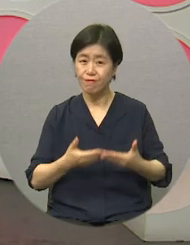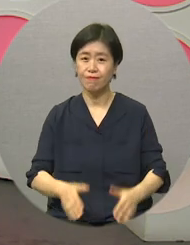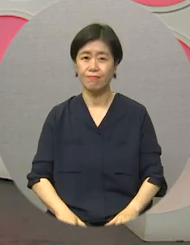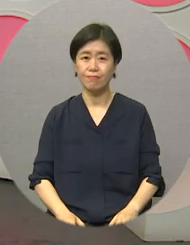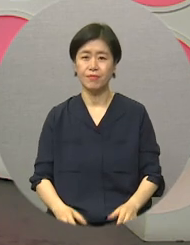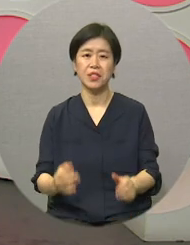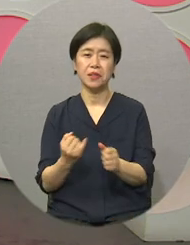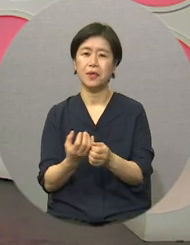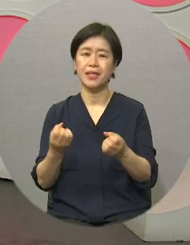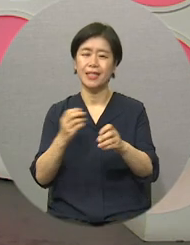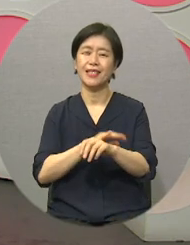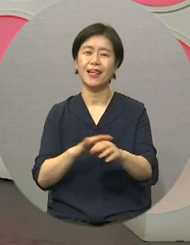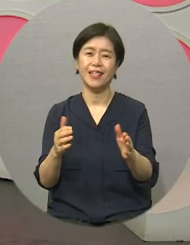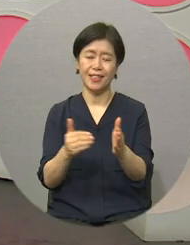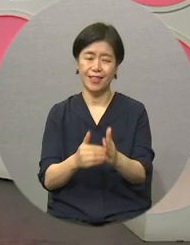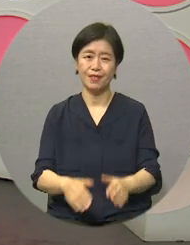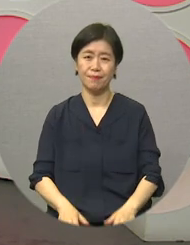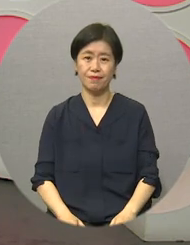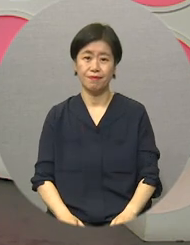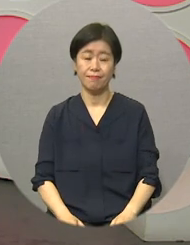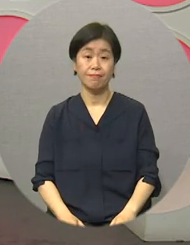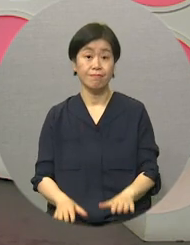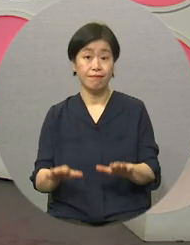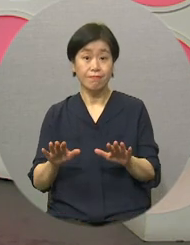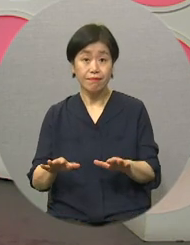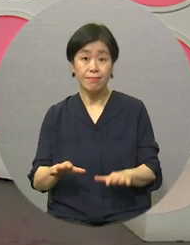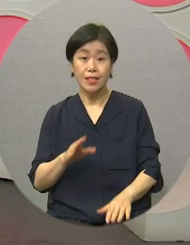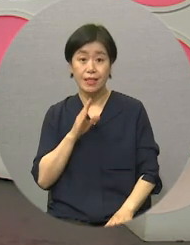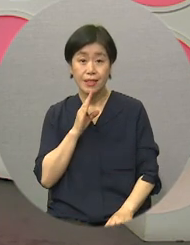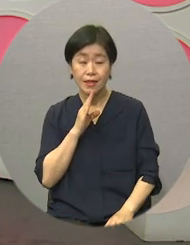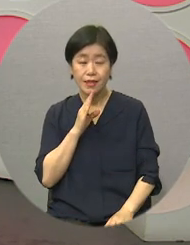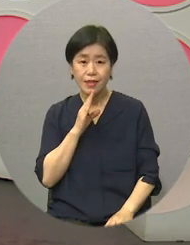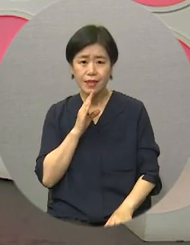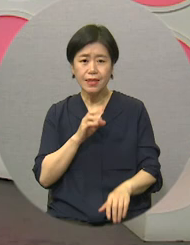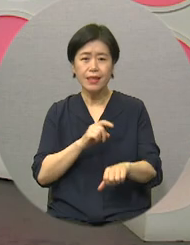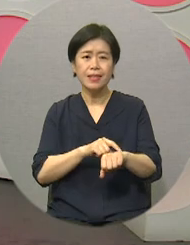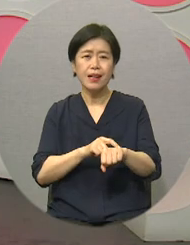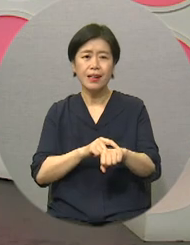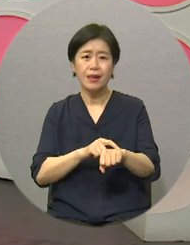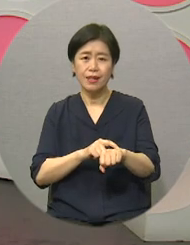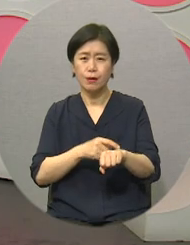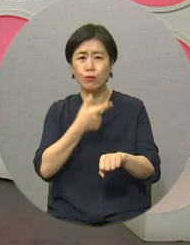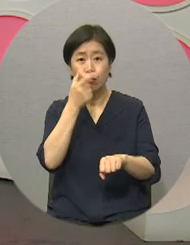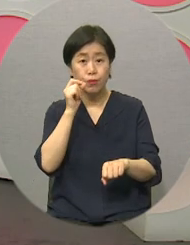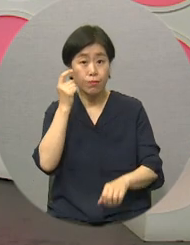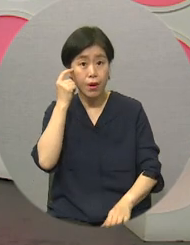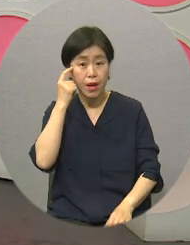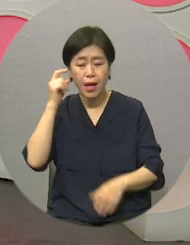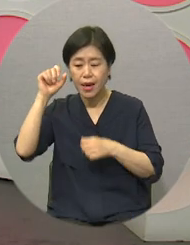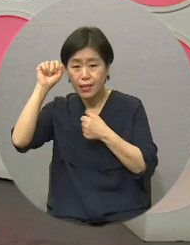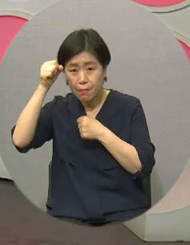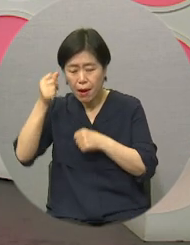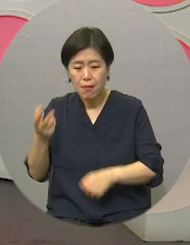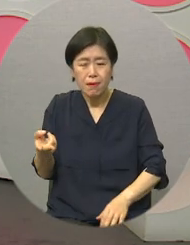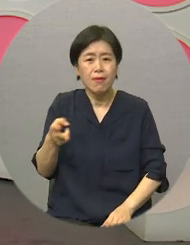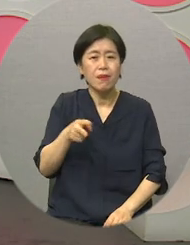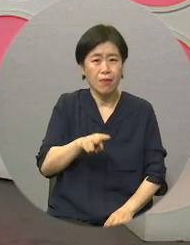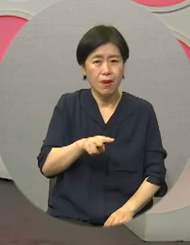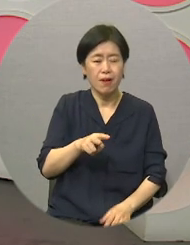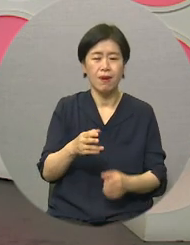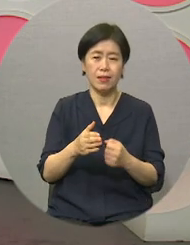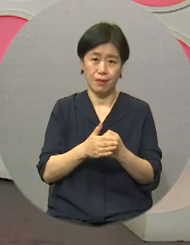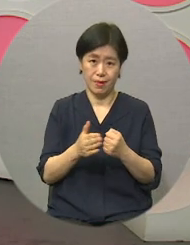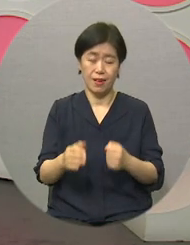비록 운동화를 갈아신을 시간이 필요해서 신부 대기실에서 사진을 찍는 시간이 줄고 인사할 때도